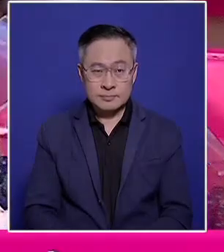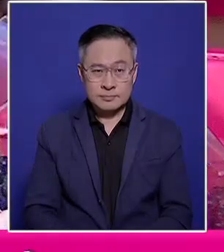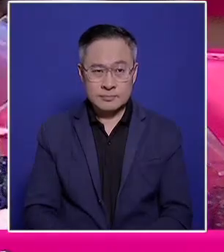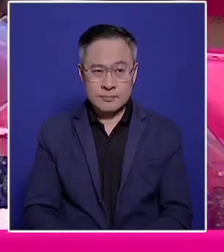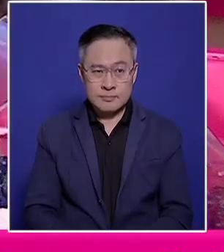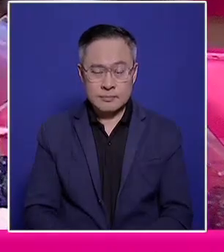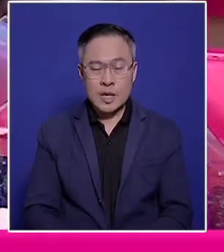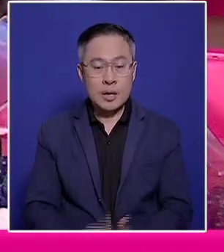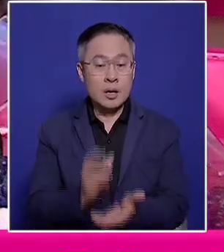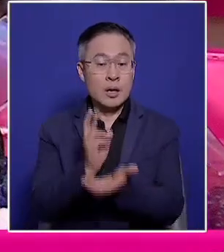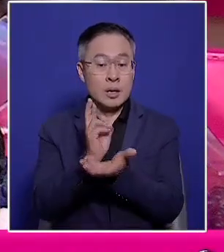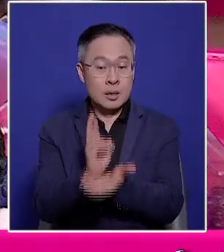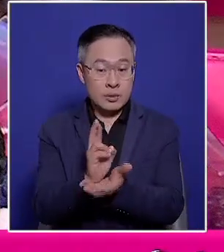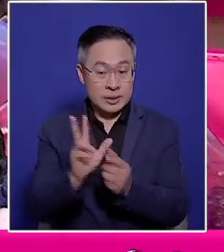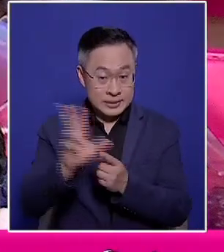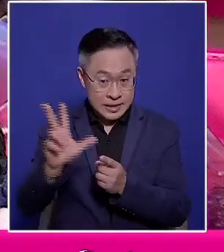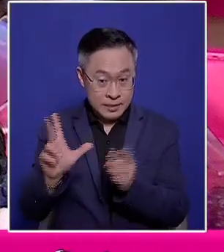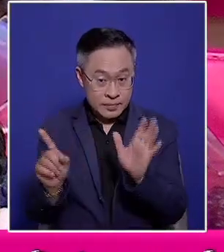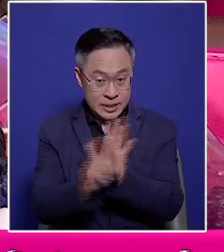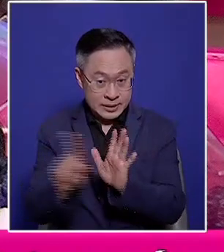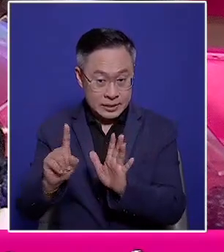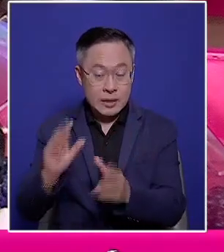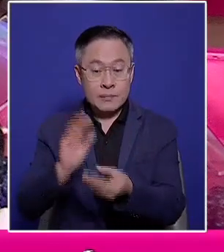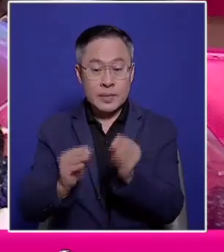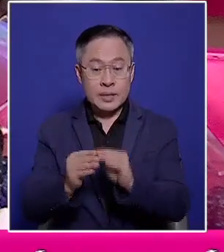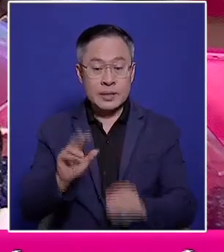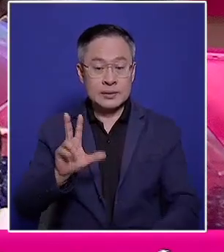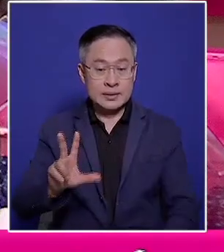อันดับที่3ครั้งที่1เลขที่ออก